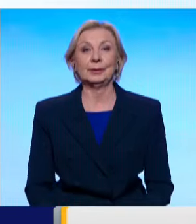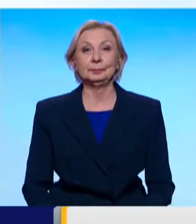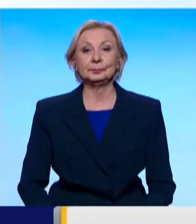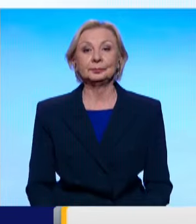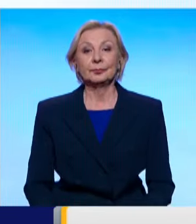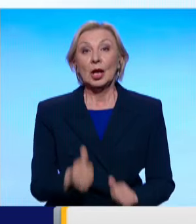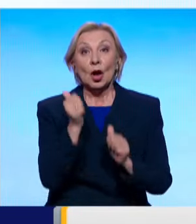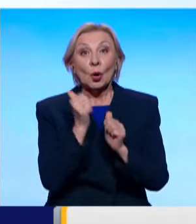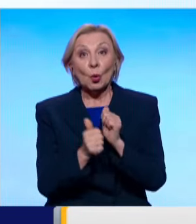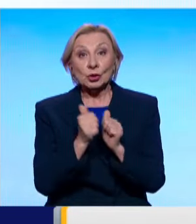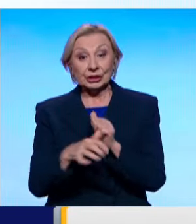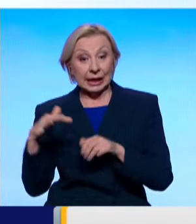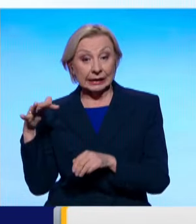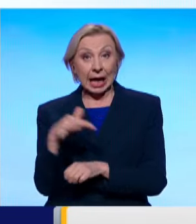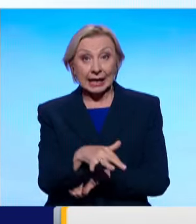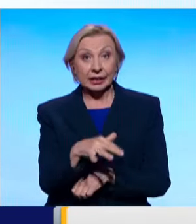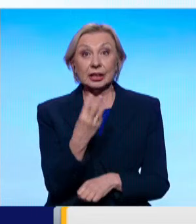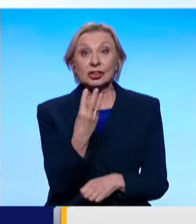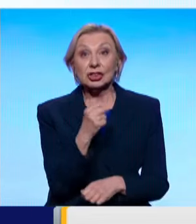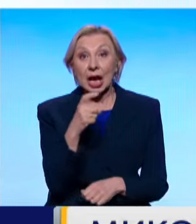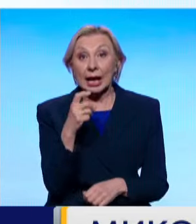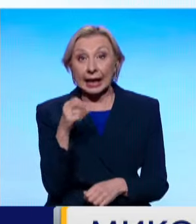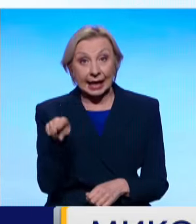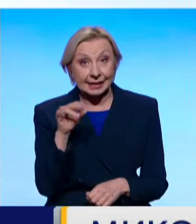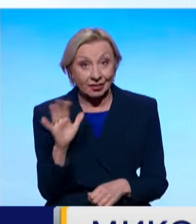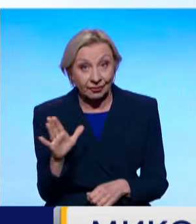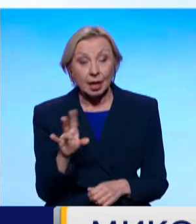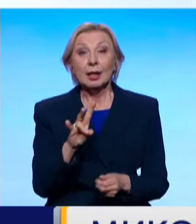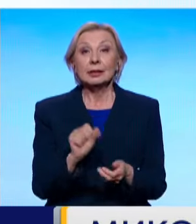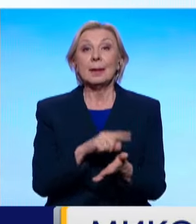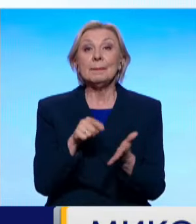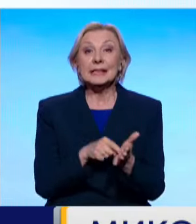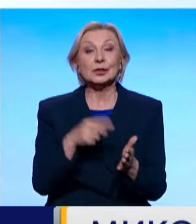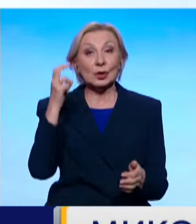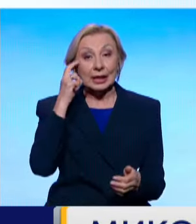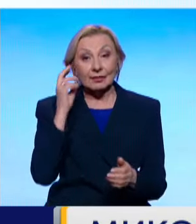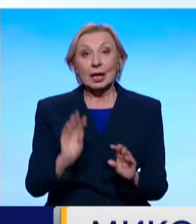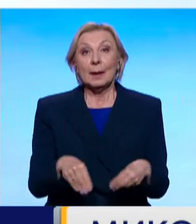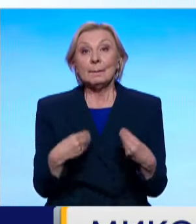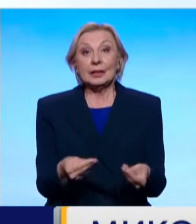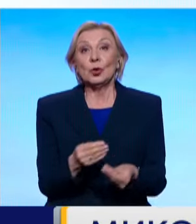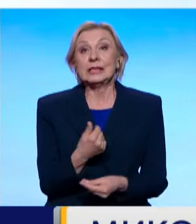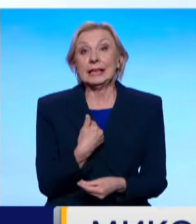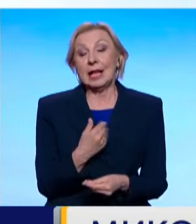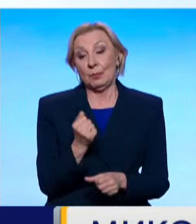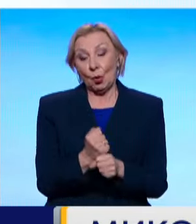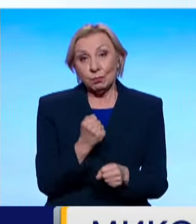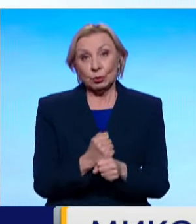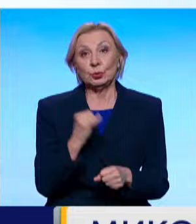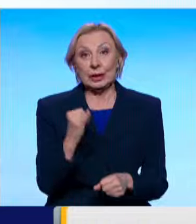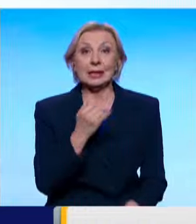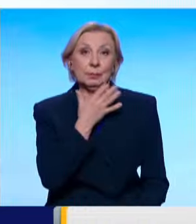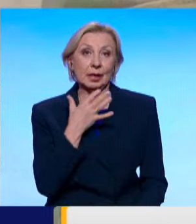Кожний наліт шахедів на місто Київ приносить не лише нам роботу, а дуже